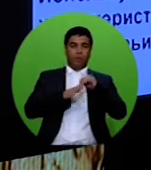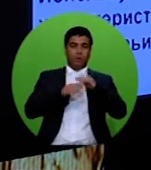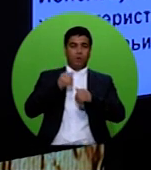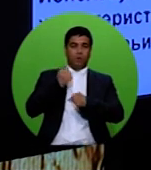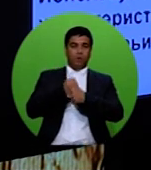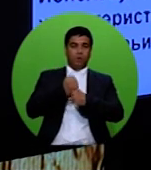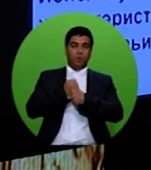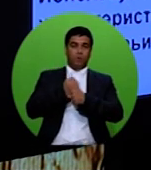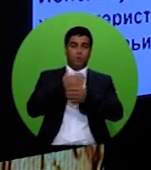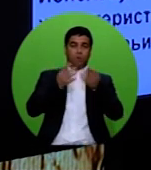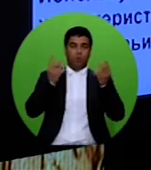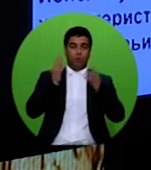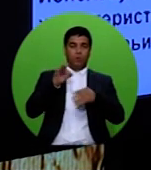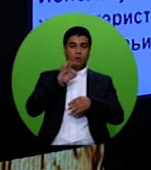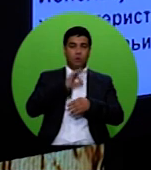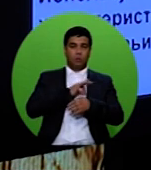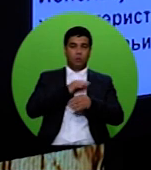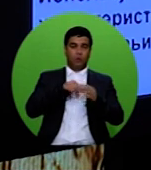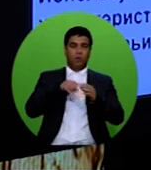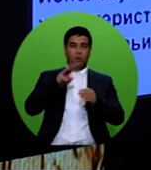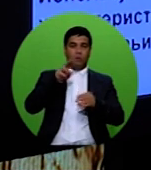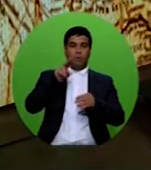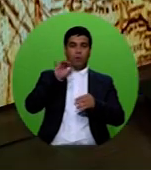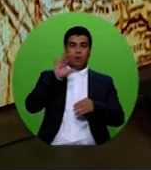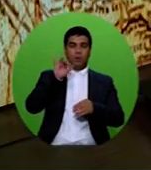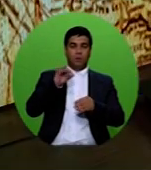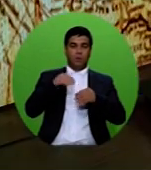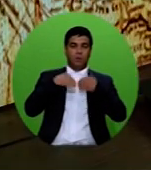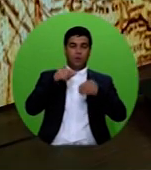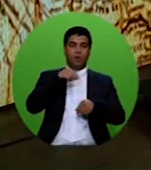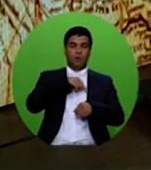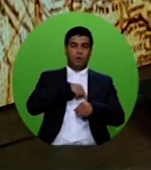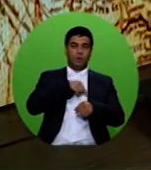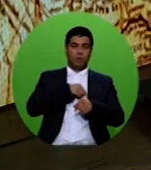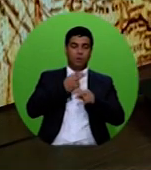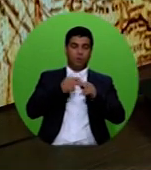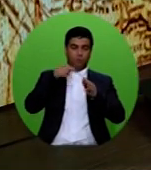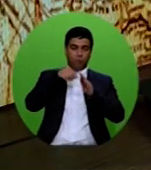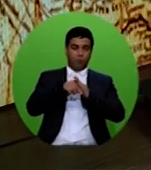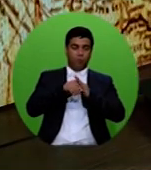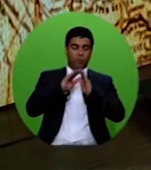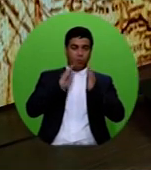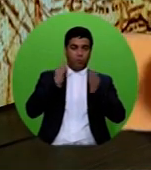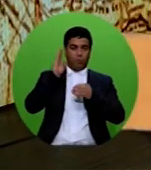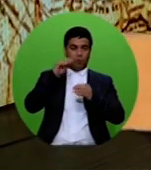работа. Нужно будет, используя метод кластера, дать характеристику внутренним водам